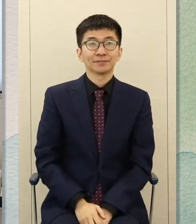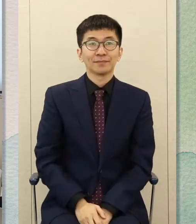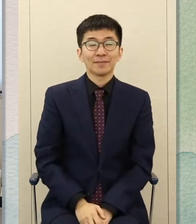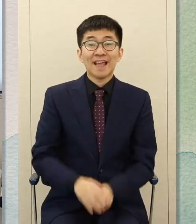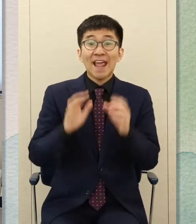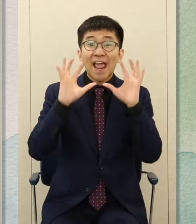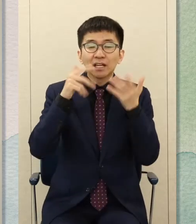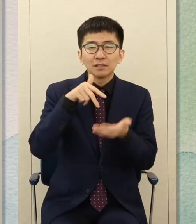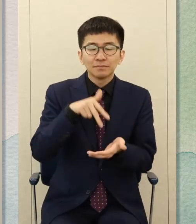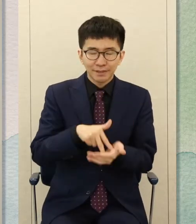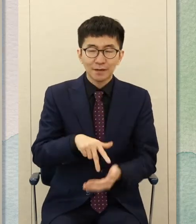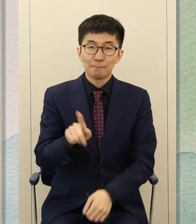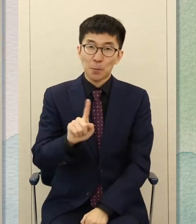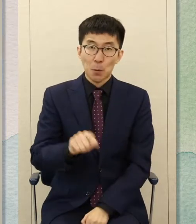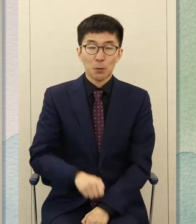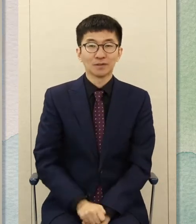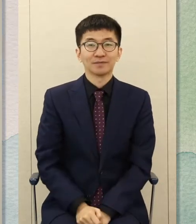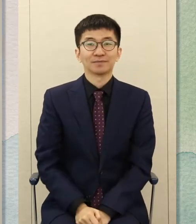완전히 확실해요.